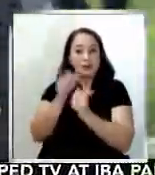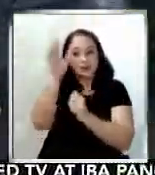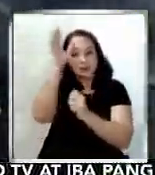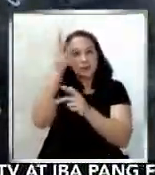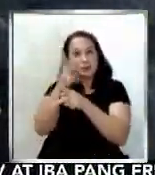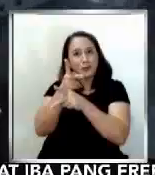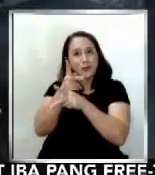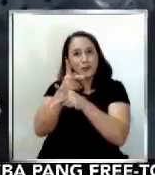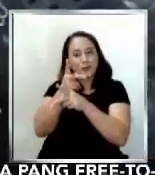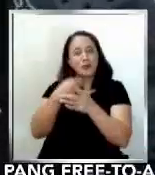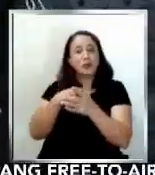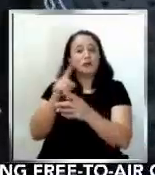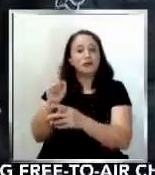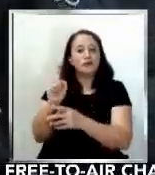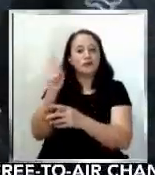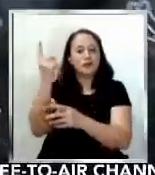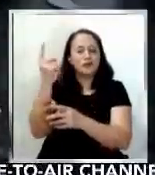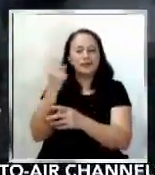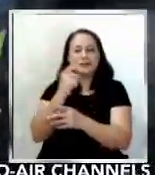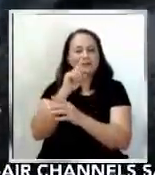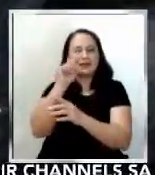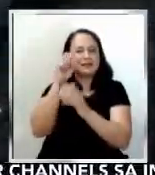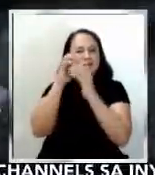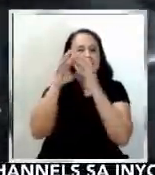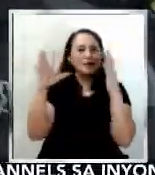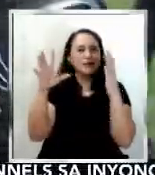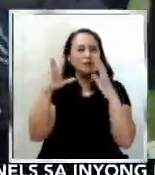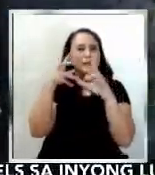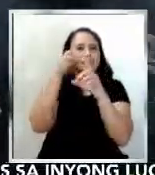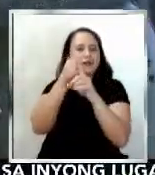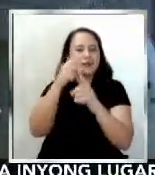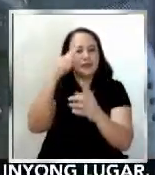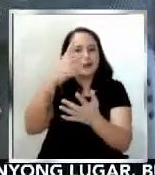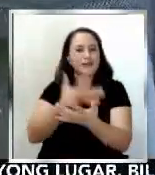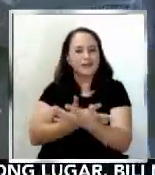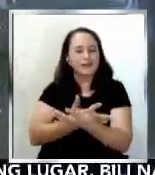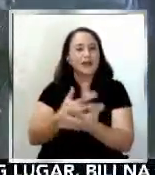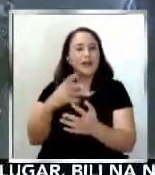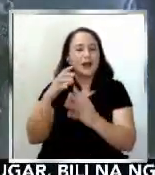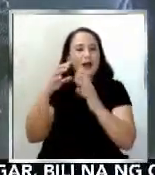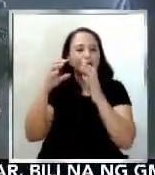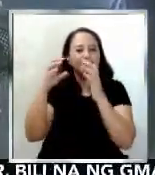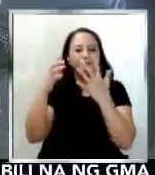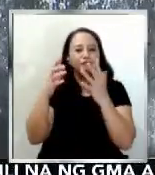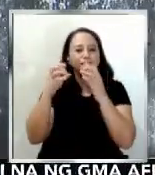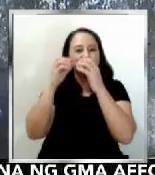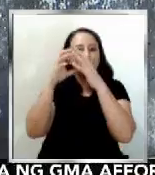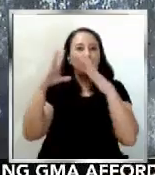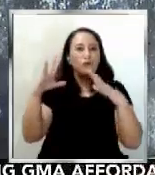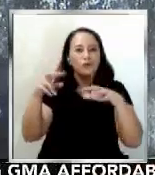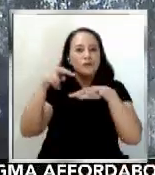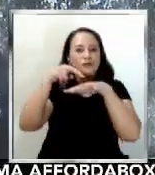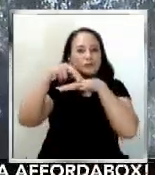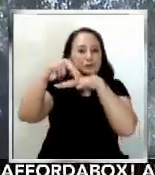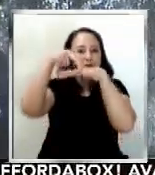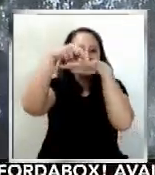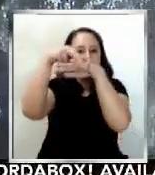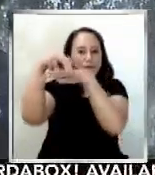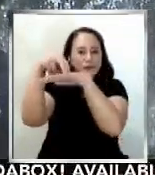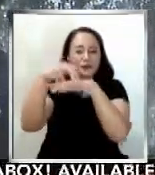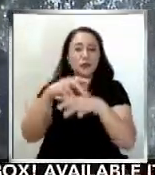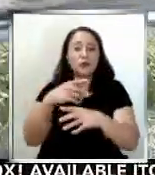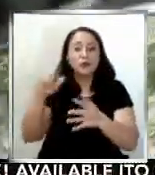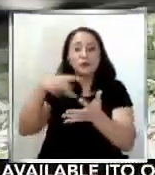una, hindi raw niya maisip na matutupad ng anak ang pangarap na lumipad. Professional hip-hop dancer si Kix at sa sala lang daw ng kanilang